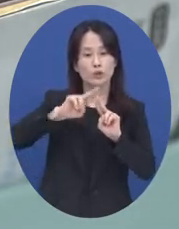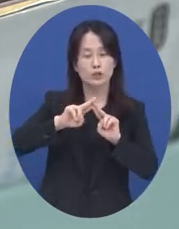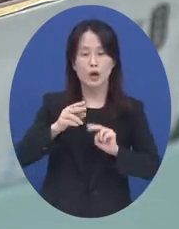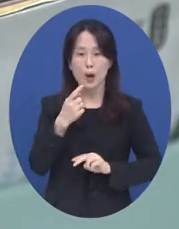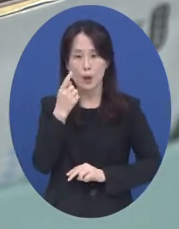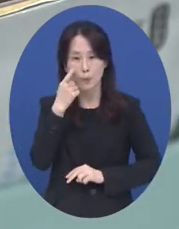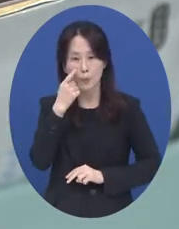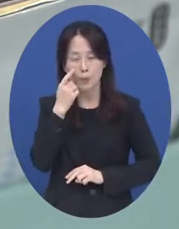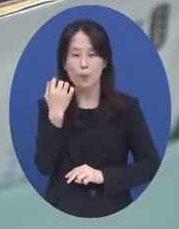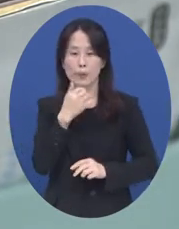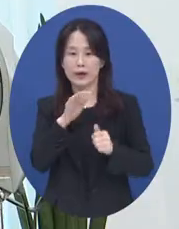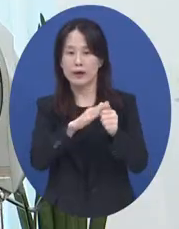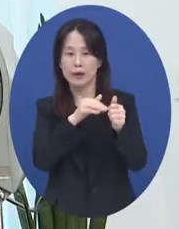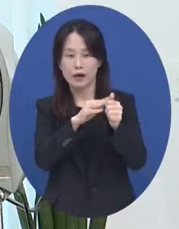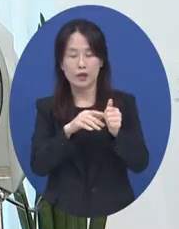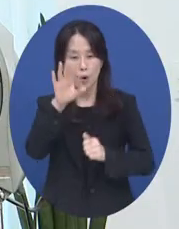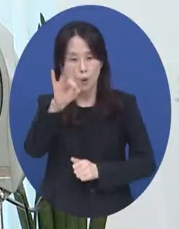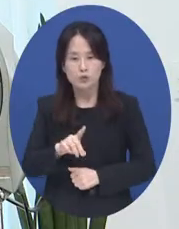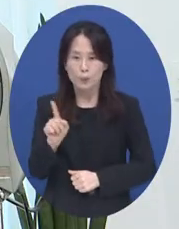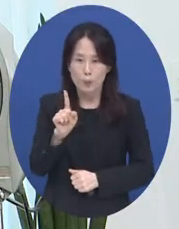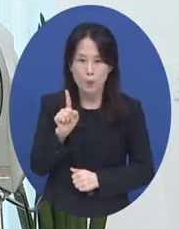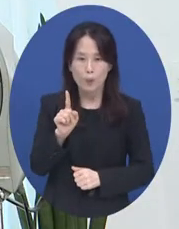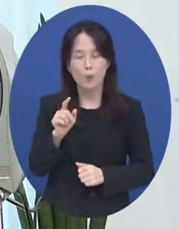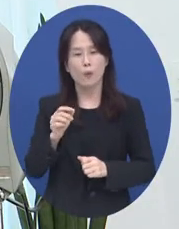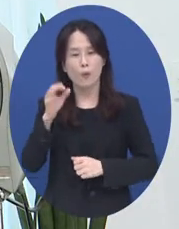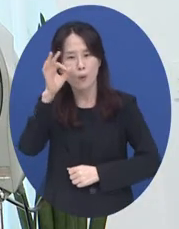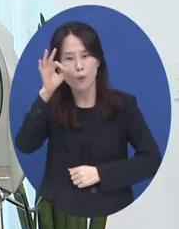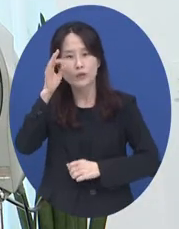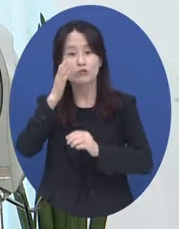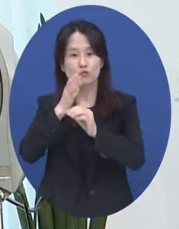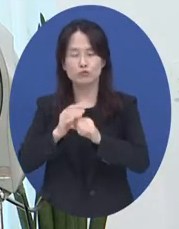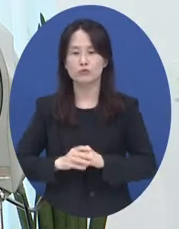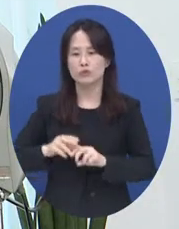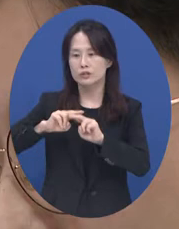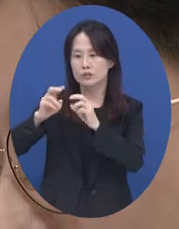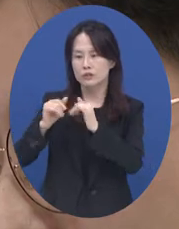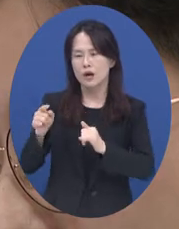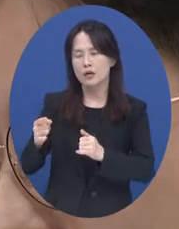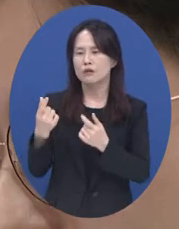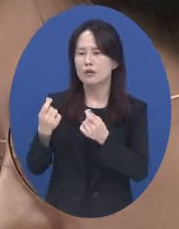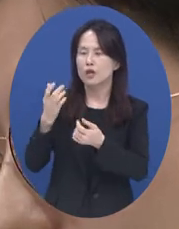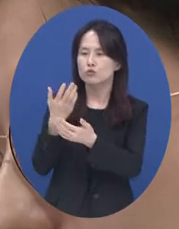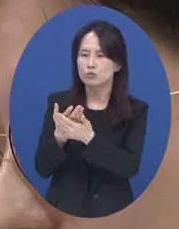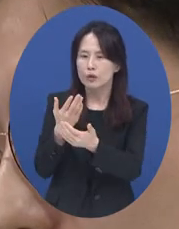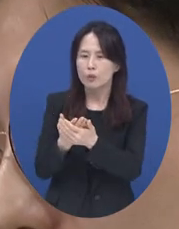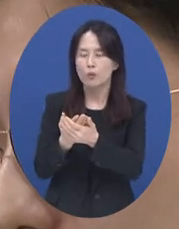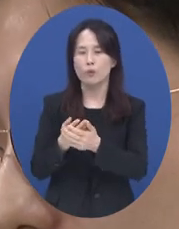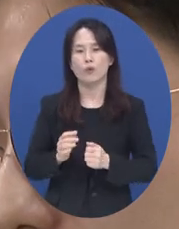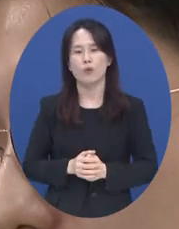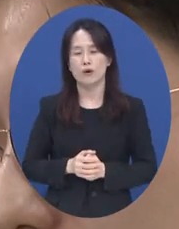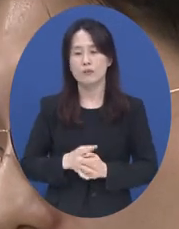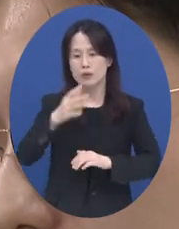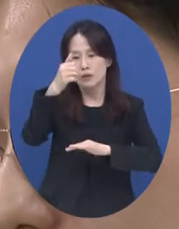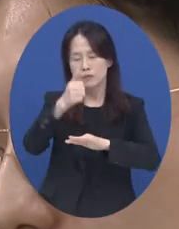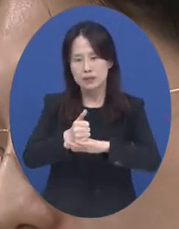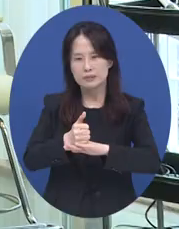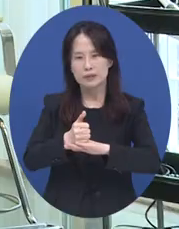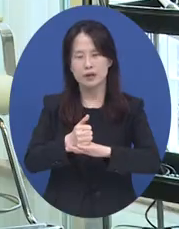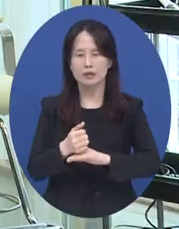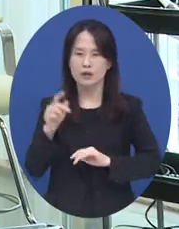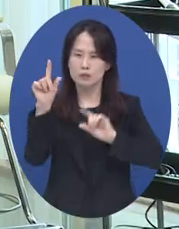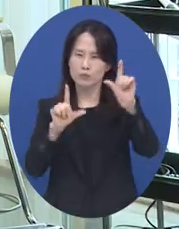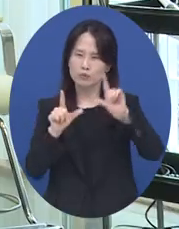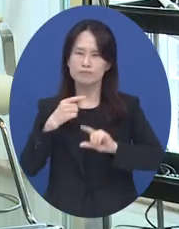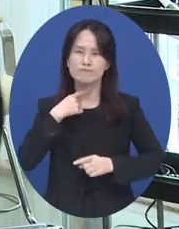염색을 입혀보며 어울리는 스타일을 찾습니다. 디자이너한테 이렇게 해달라, 저렇게 해달라 하고 막상 결과가 마음에